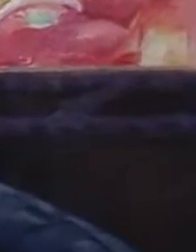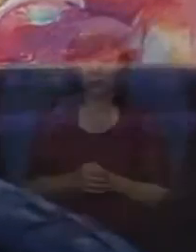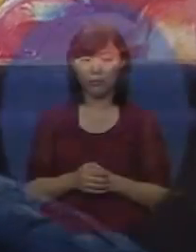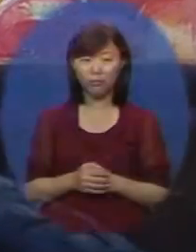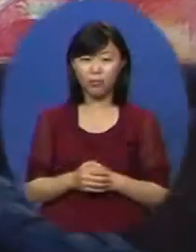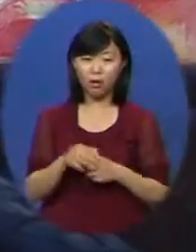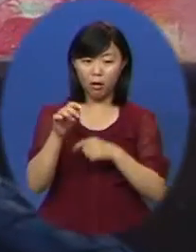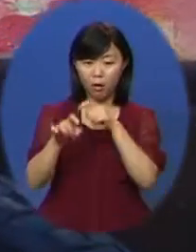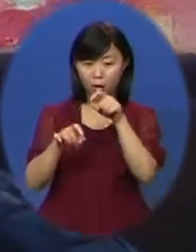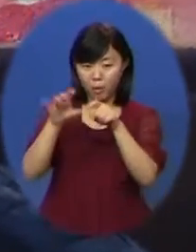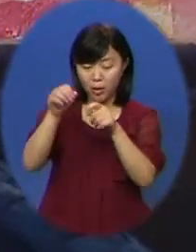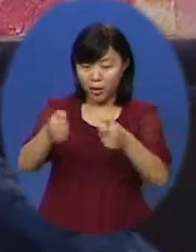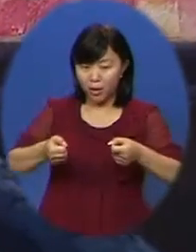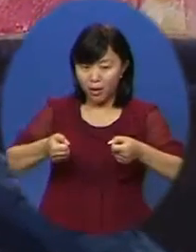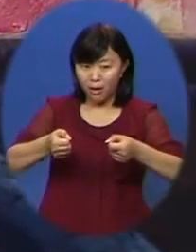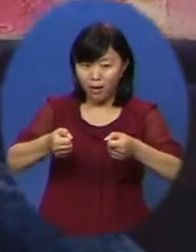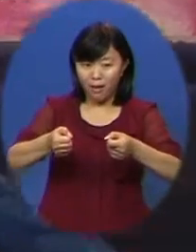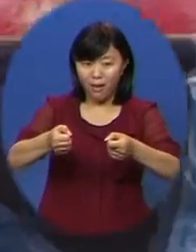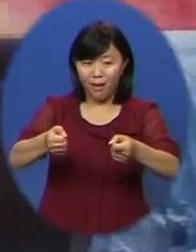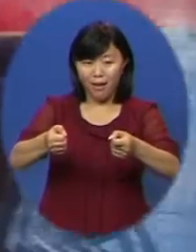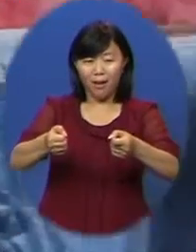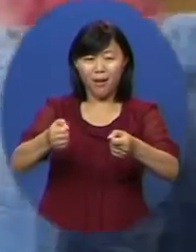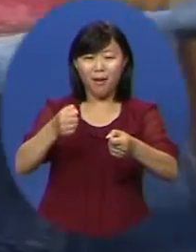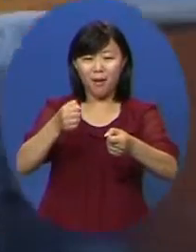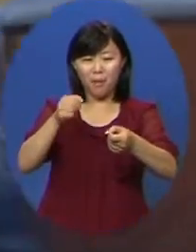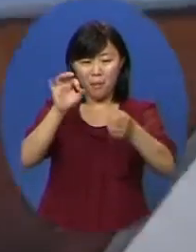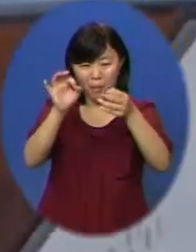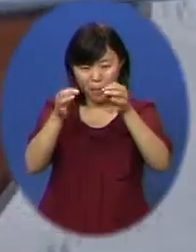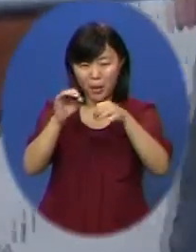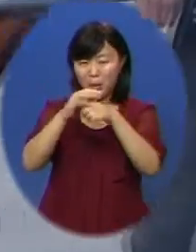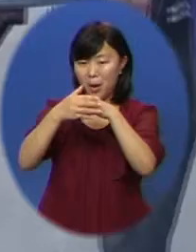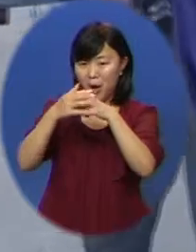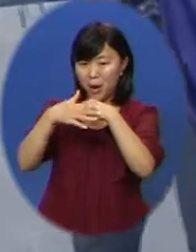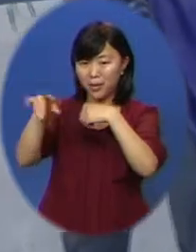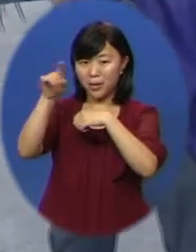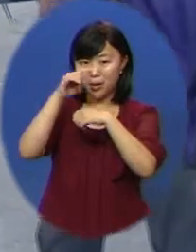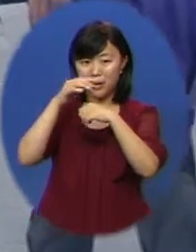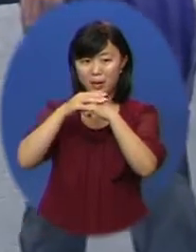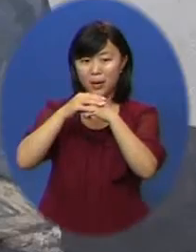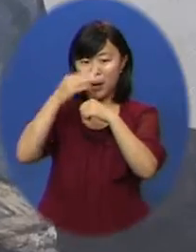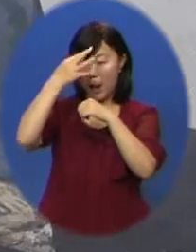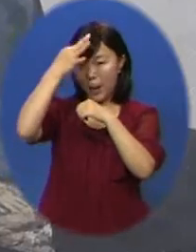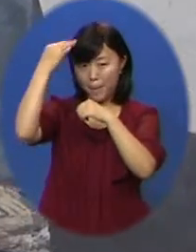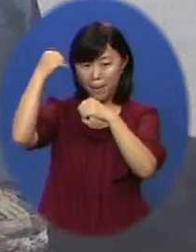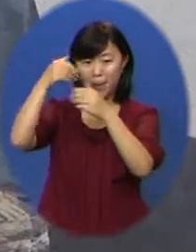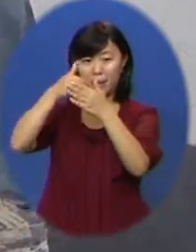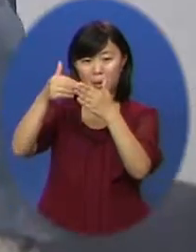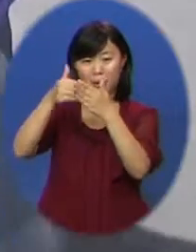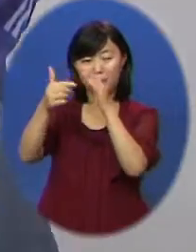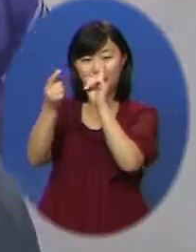걷다 보니 리어카의 금호포도와 과일들을 왕창 실은 할머니 벽화를 만났다.